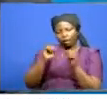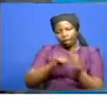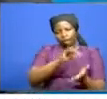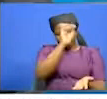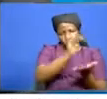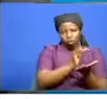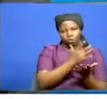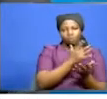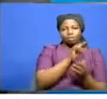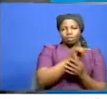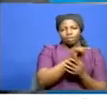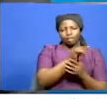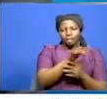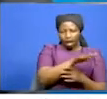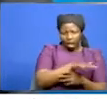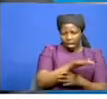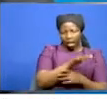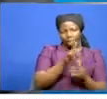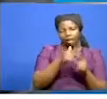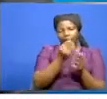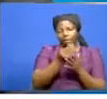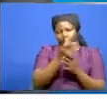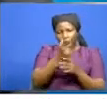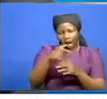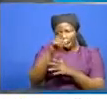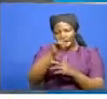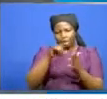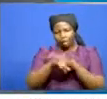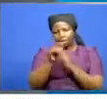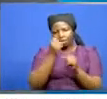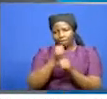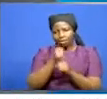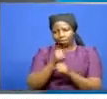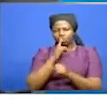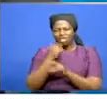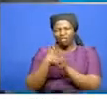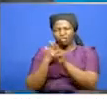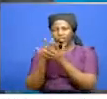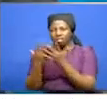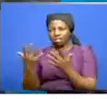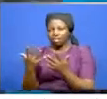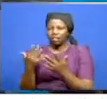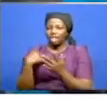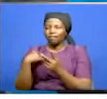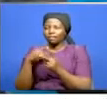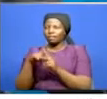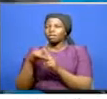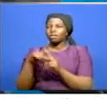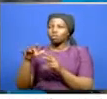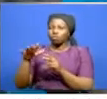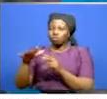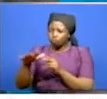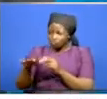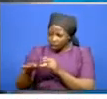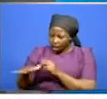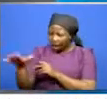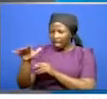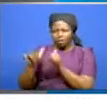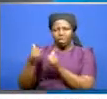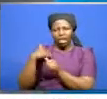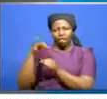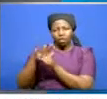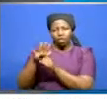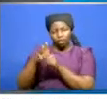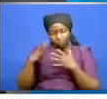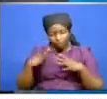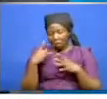ikuwe imeongezeka katika ufanyakazi. Sasa unapata kuna mambo mawili. Kuna constituencies densely populated. Niliongea nilikuwa naongea